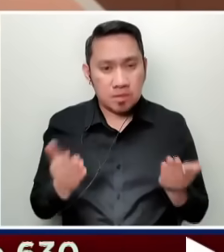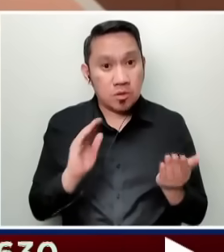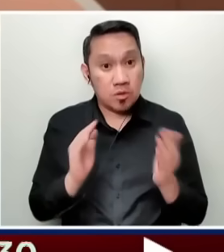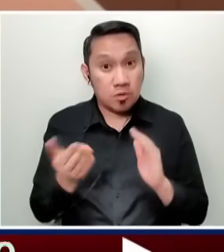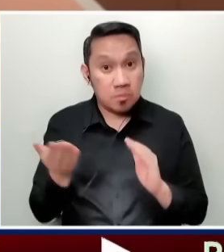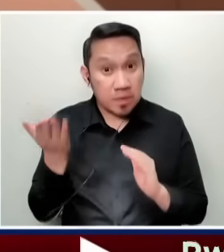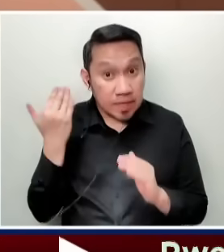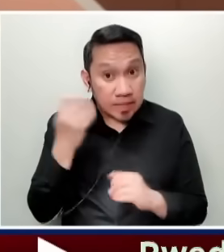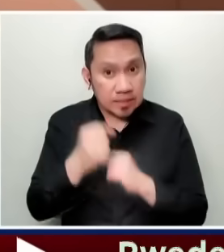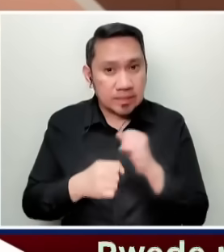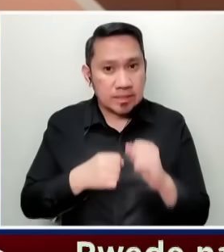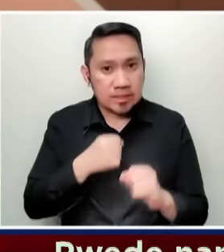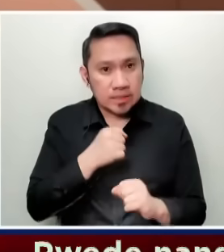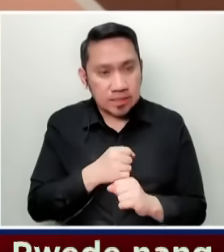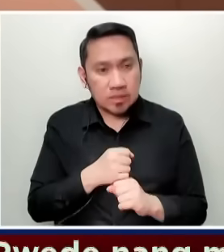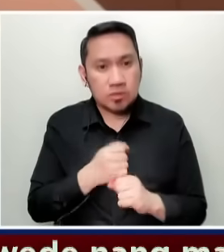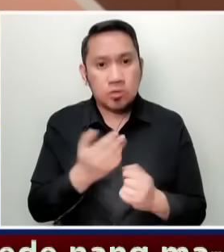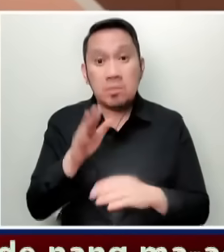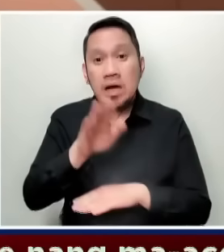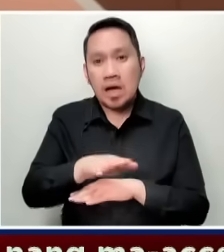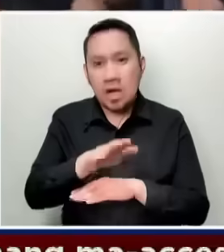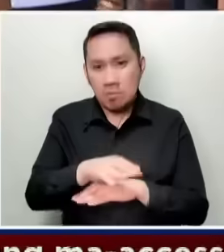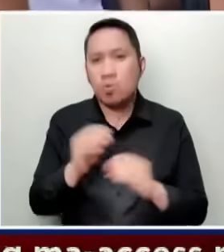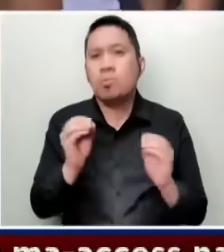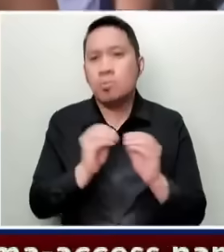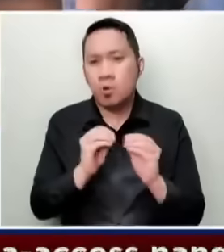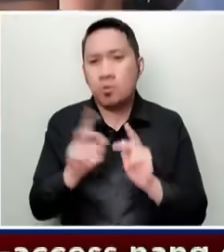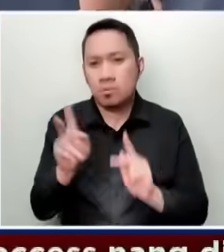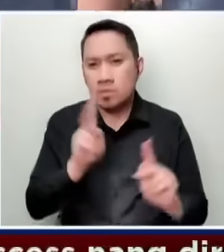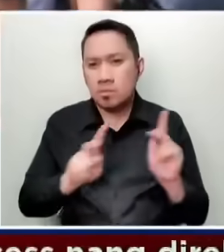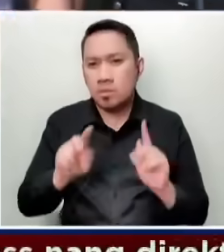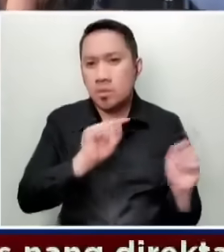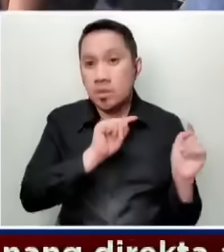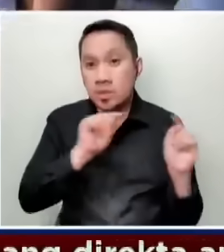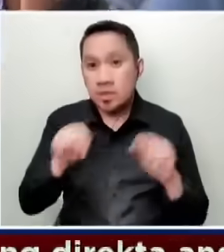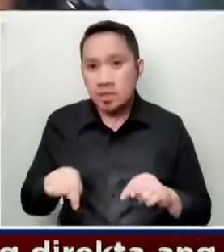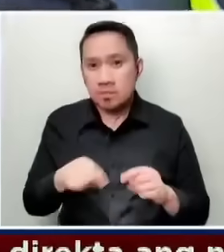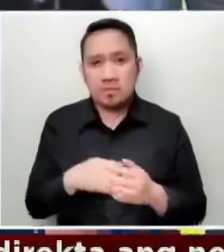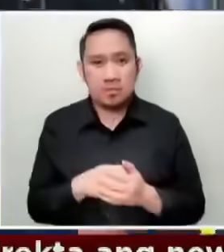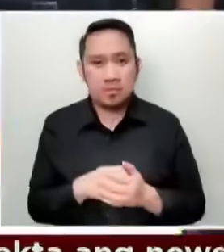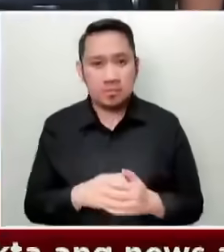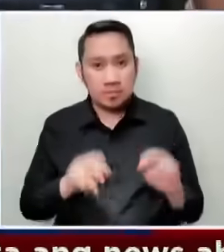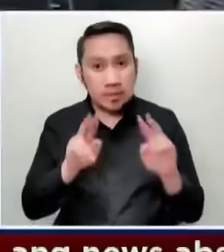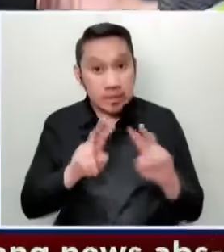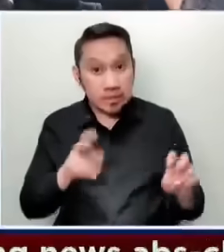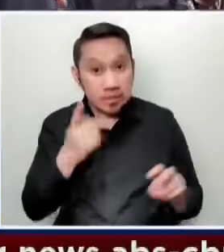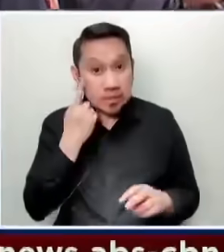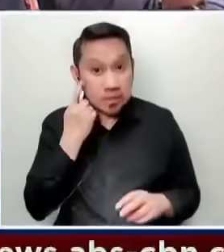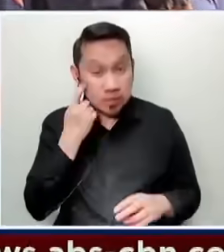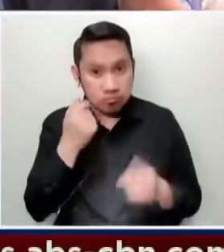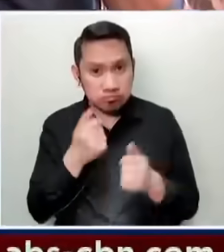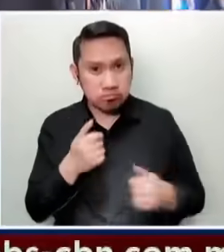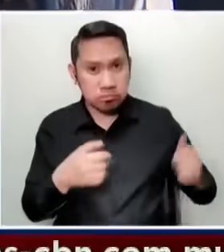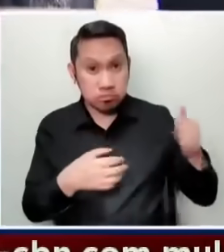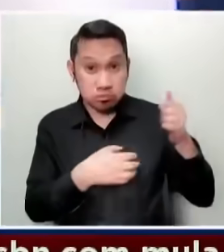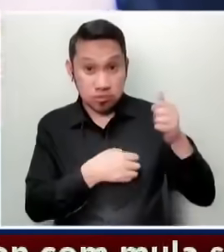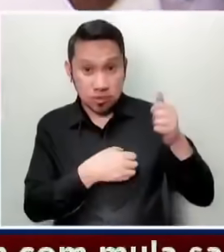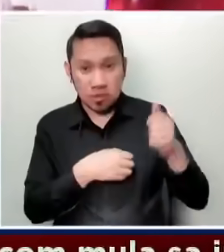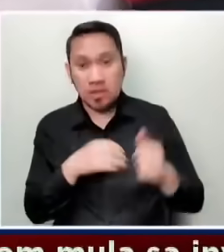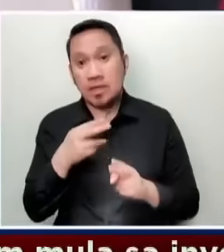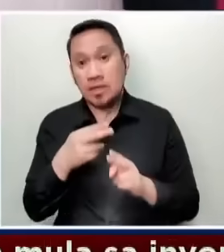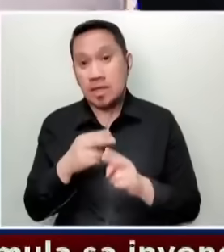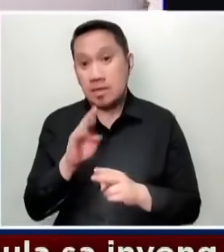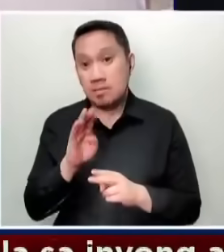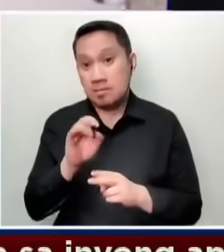napansin namin yung paghapon talaga mas maraming dumarating. Nag-inspeksyon din kanina si PNP Chief General Benjamin Acorda